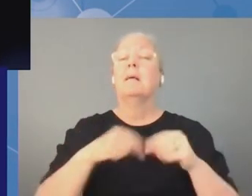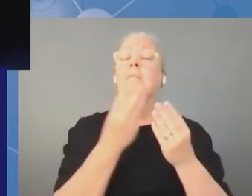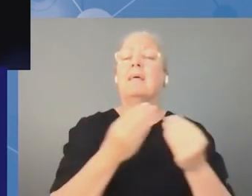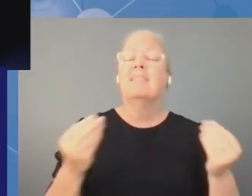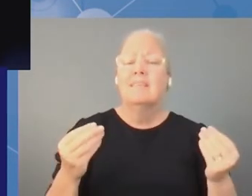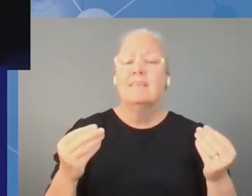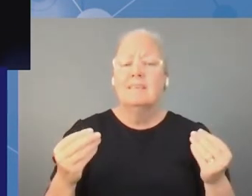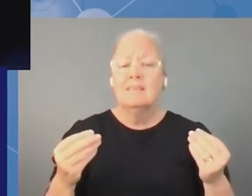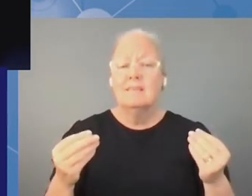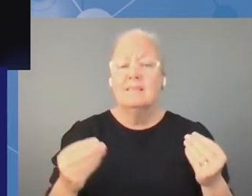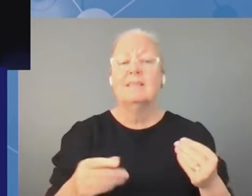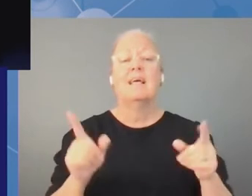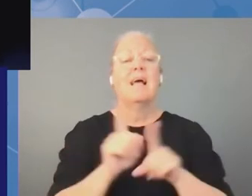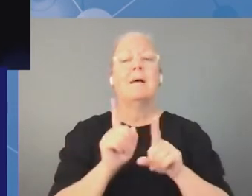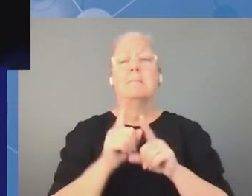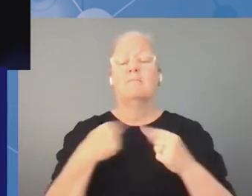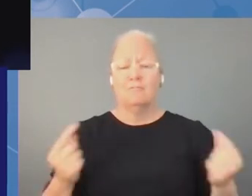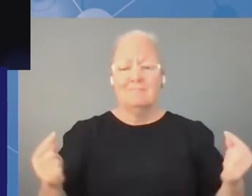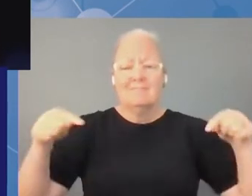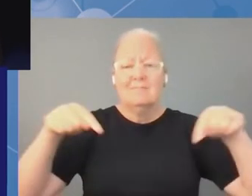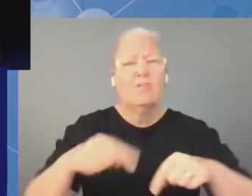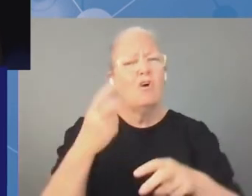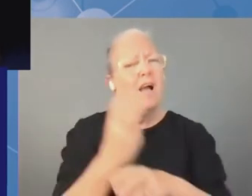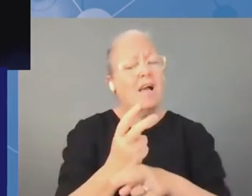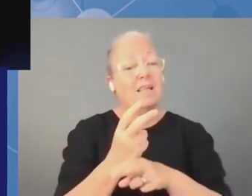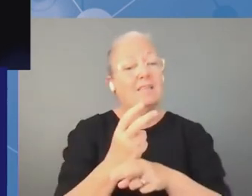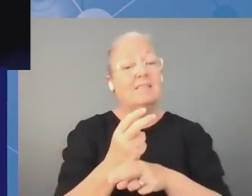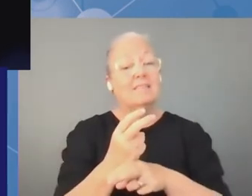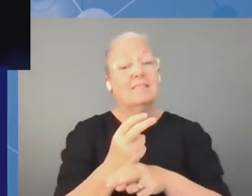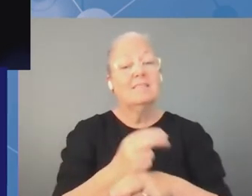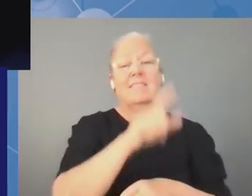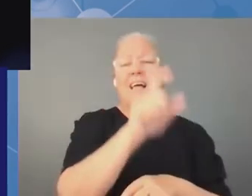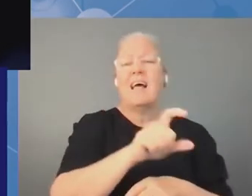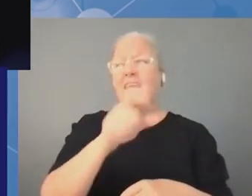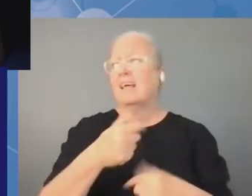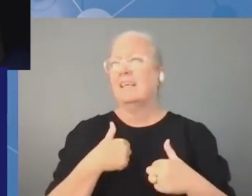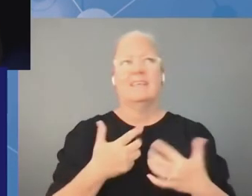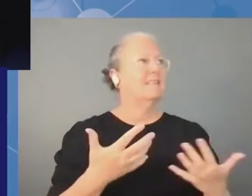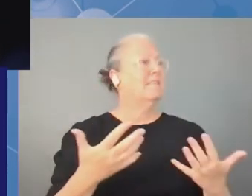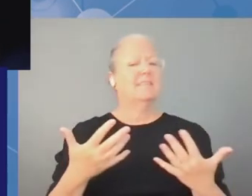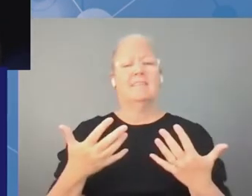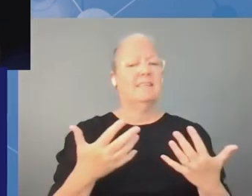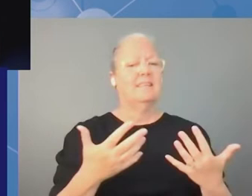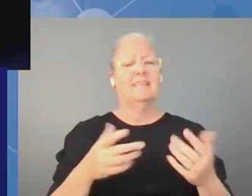الرقم، هذا هي قمة رقمية الأولى لأي جي إف.